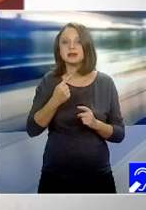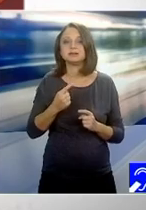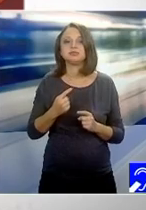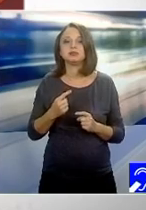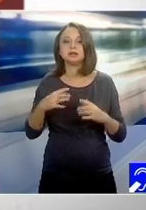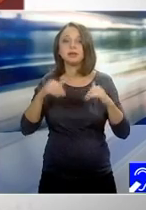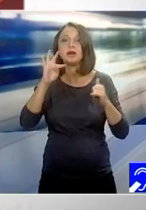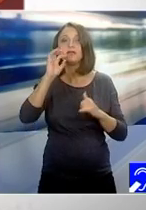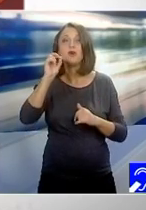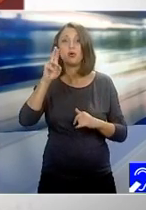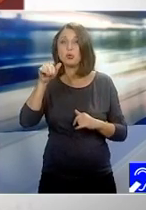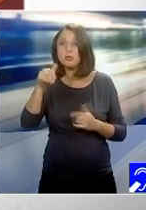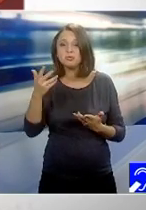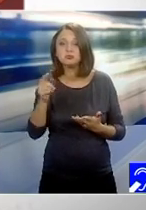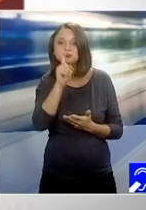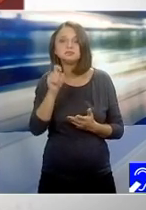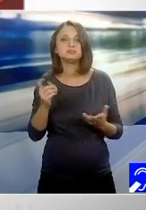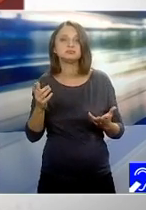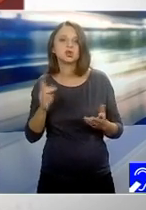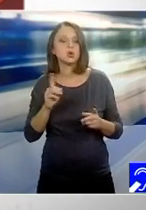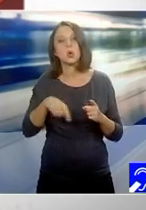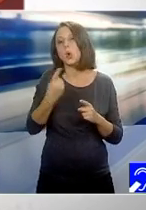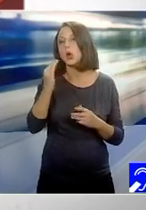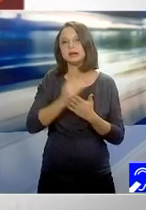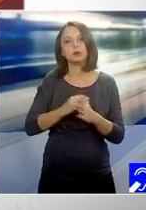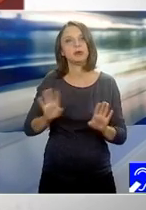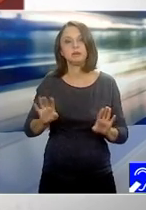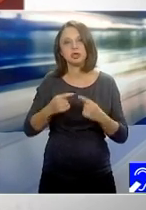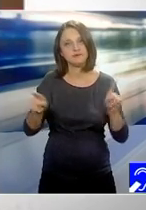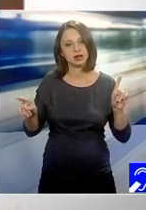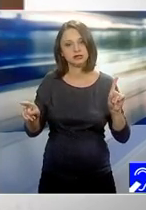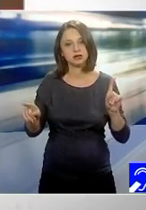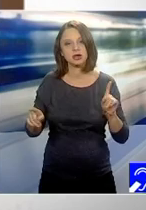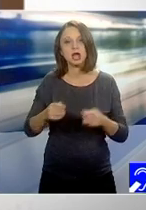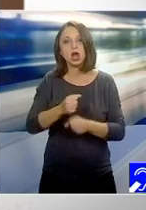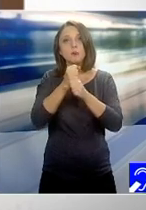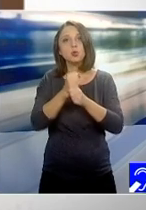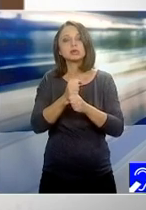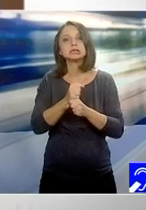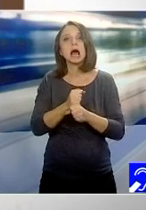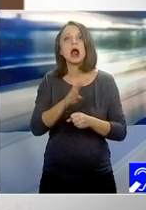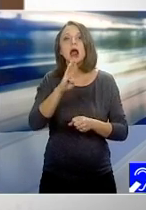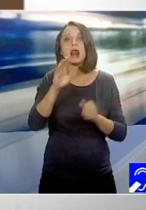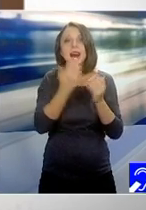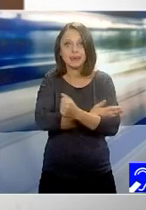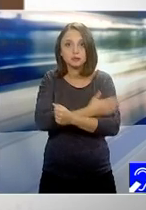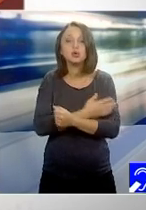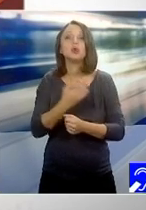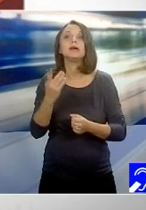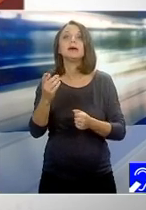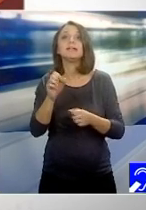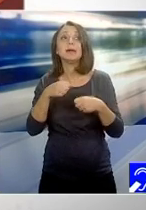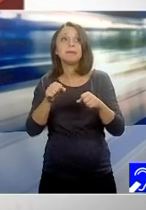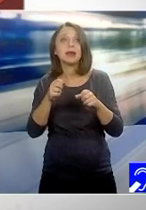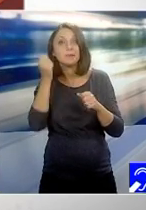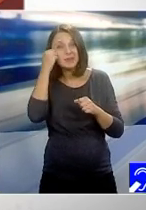nu aveți... Nu, e altceva. Da, e altceva. Nu, era vorba de... Era busa lemnului, ei aveau evidența lemnului, ce era pe piață. Și din